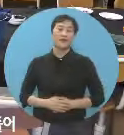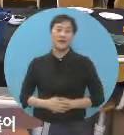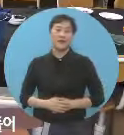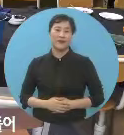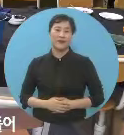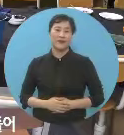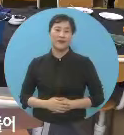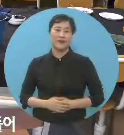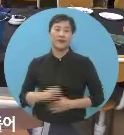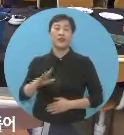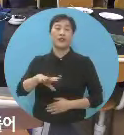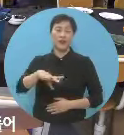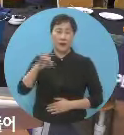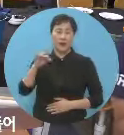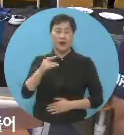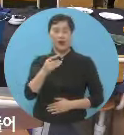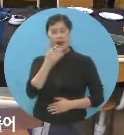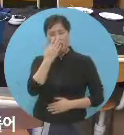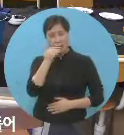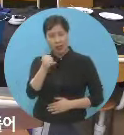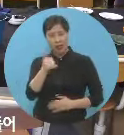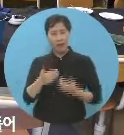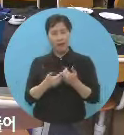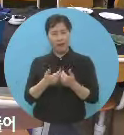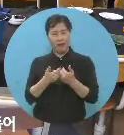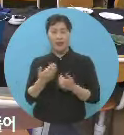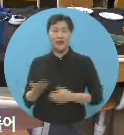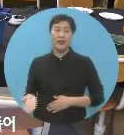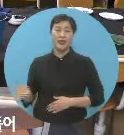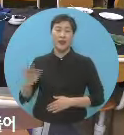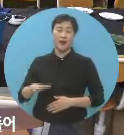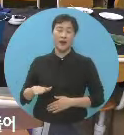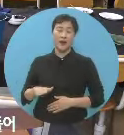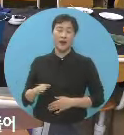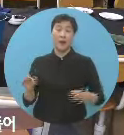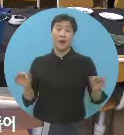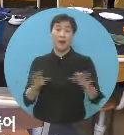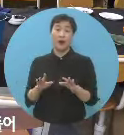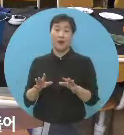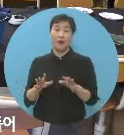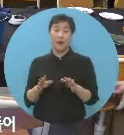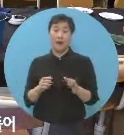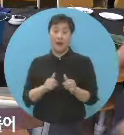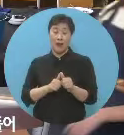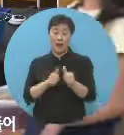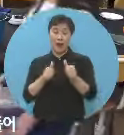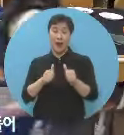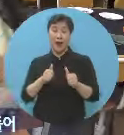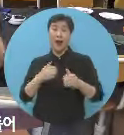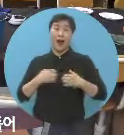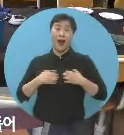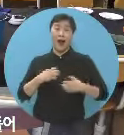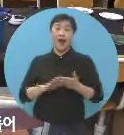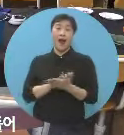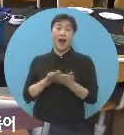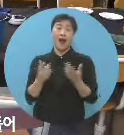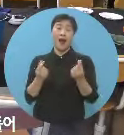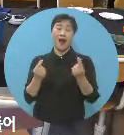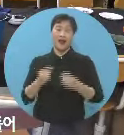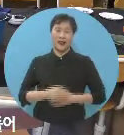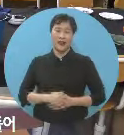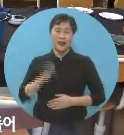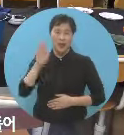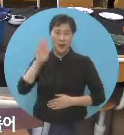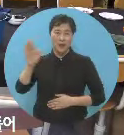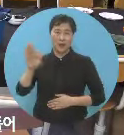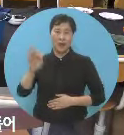처음에는 낯설고 생소하게 생각하지만 금세 그림 그리는 일을 즐거운 놀이로 만들어버립니다. 앞으로도 수목